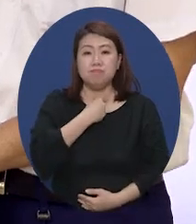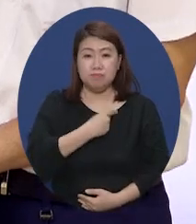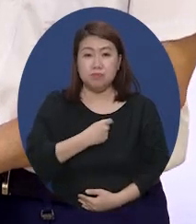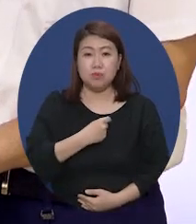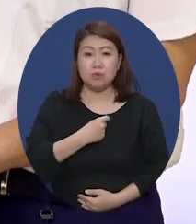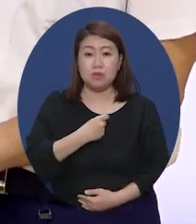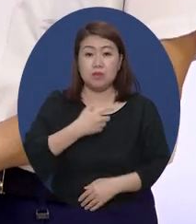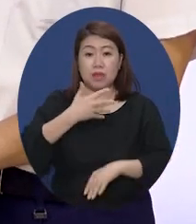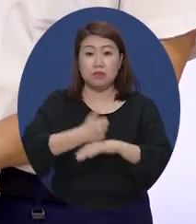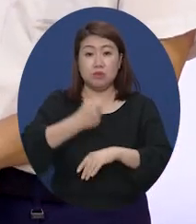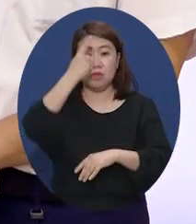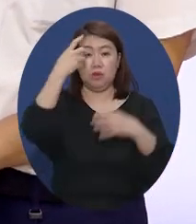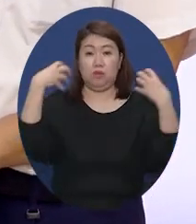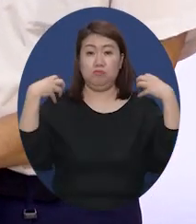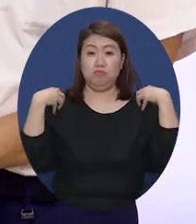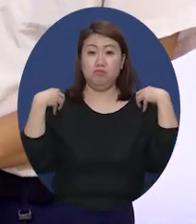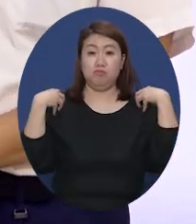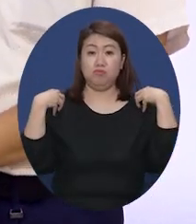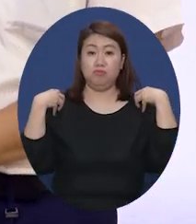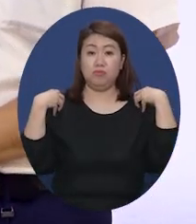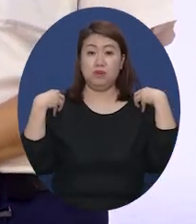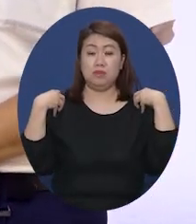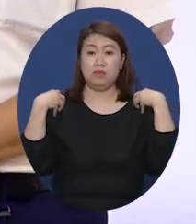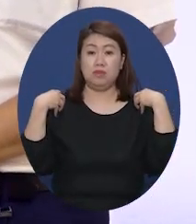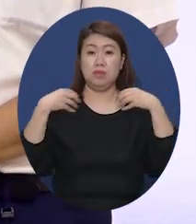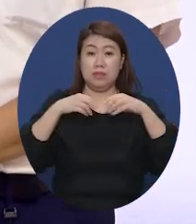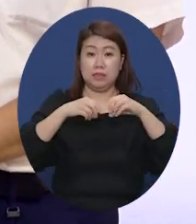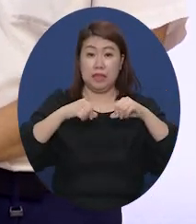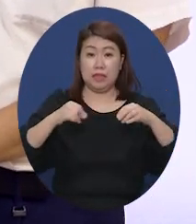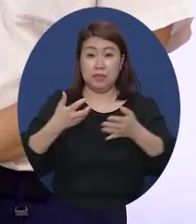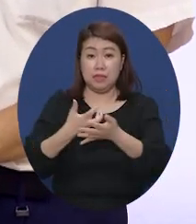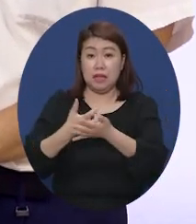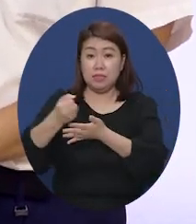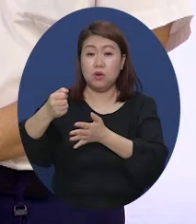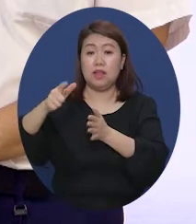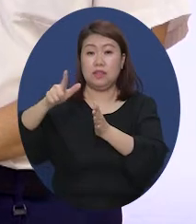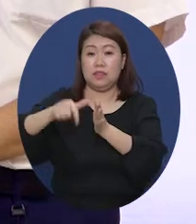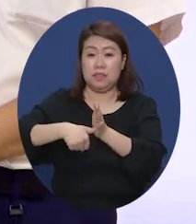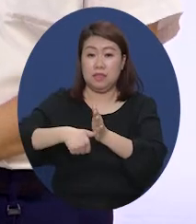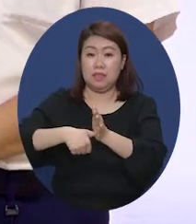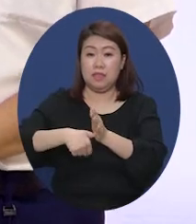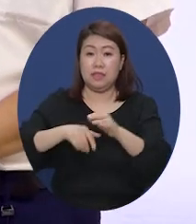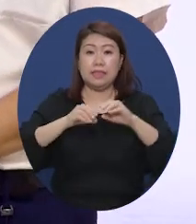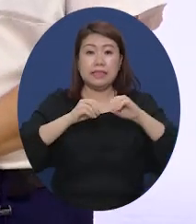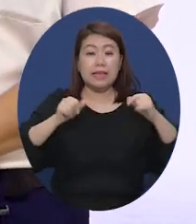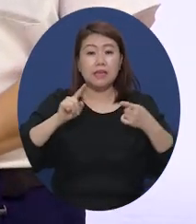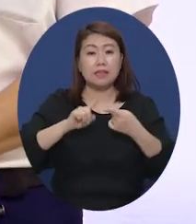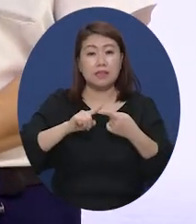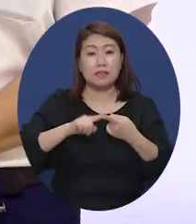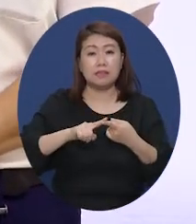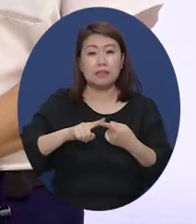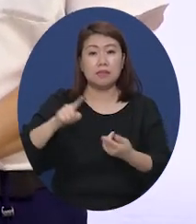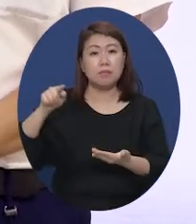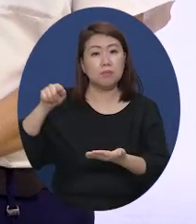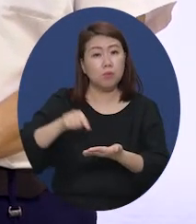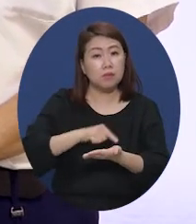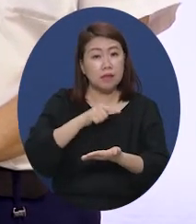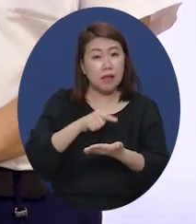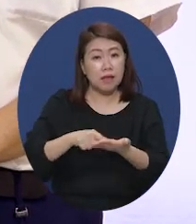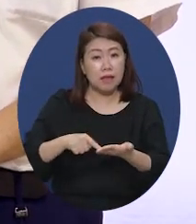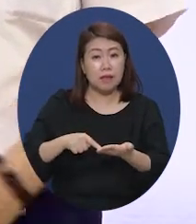이제 그래 되면 나중에 또 정부에서 그걸 인수하는 움직임이 이루어집니다. 그러다 보면 그 땅에 대한 뭐랄까요?